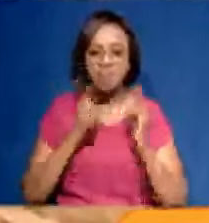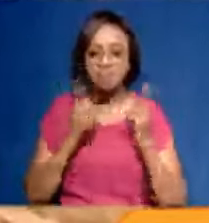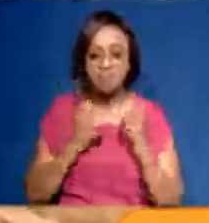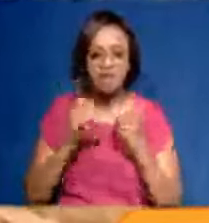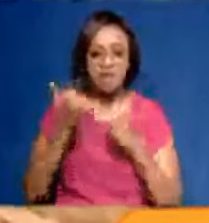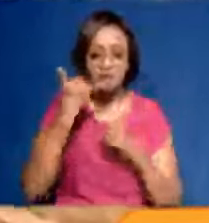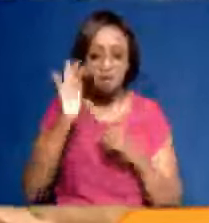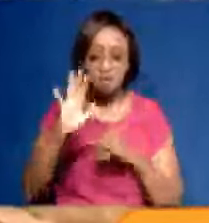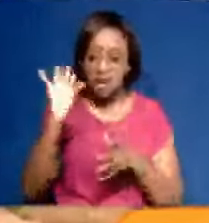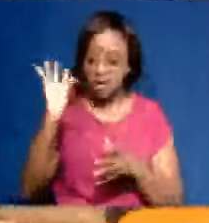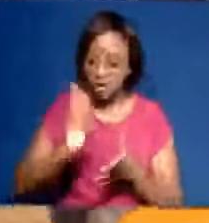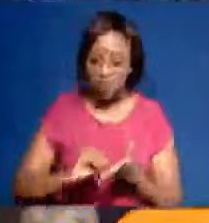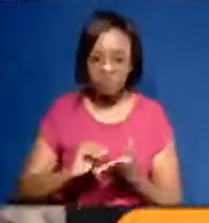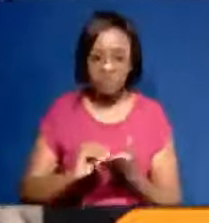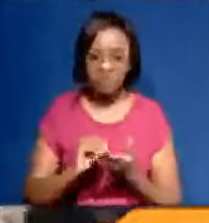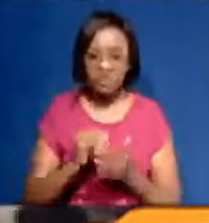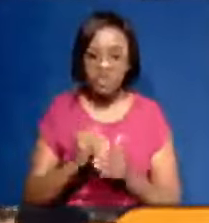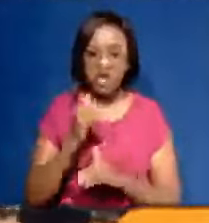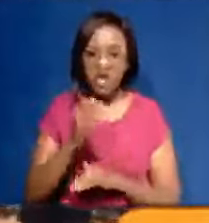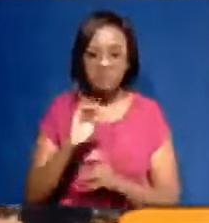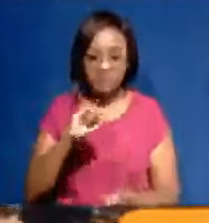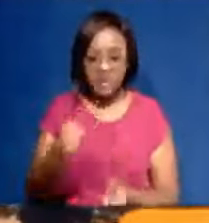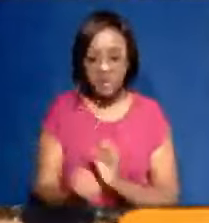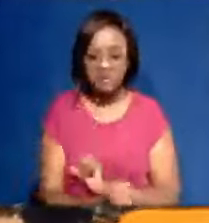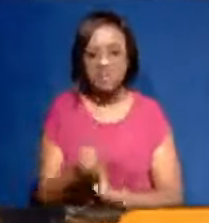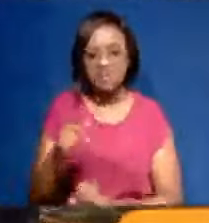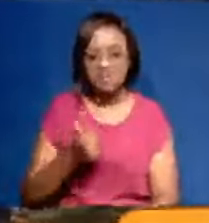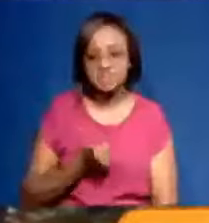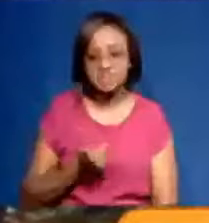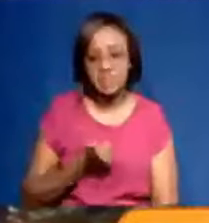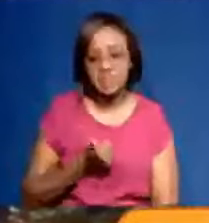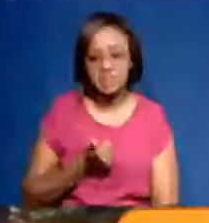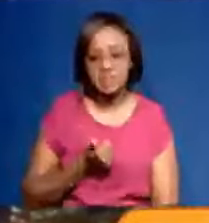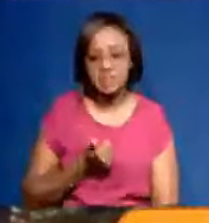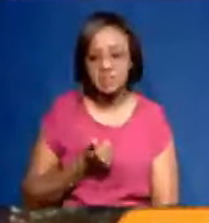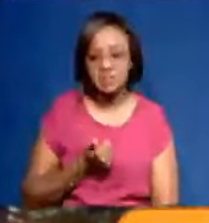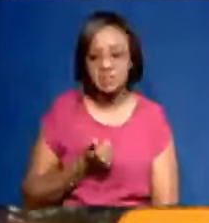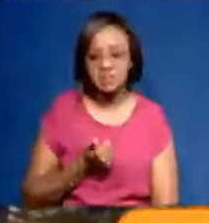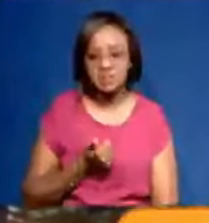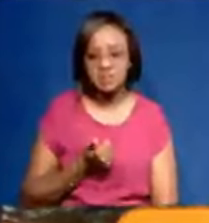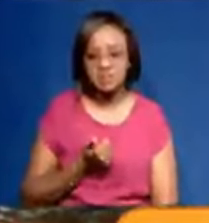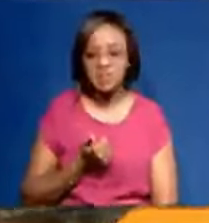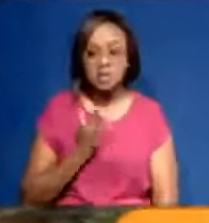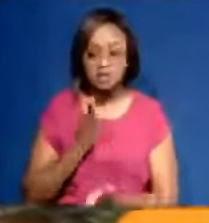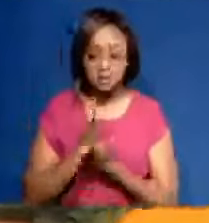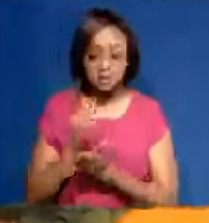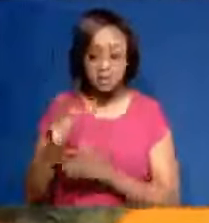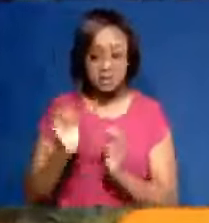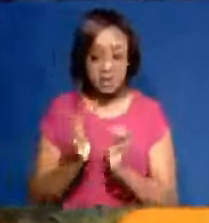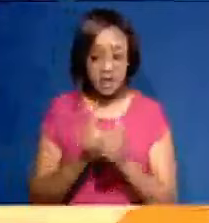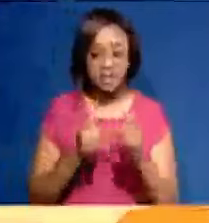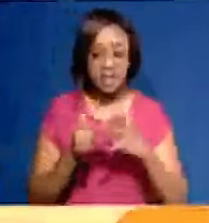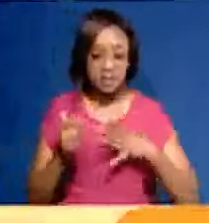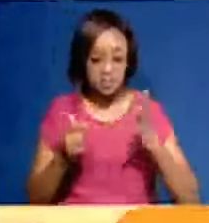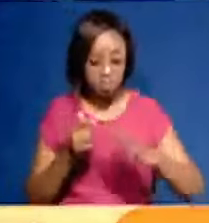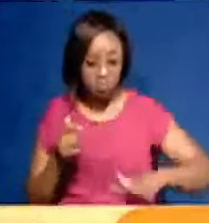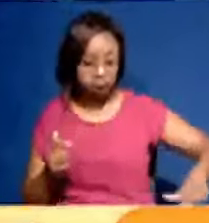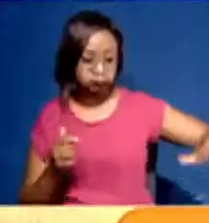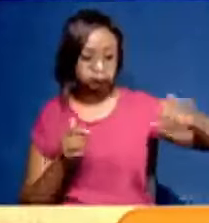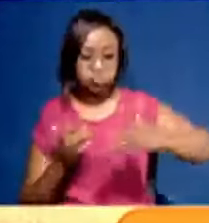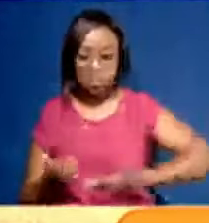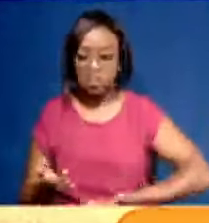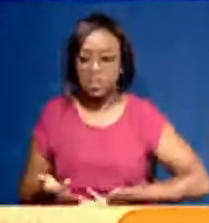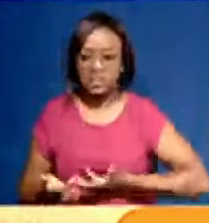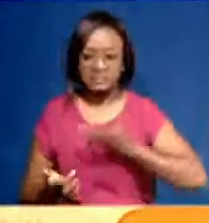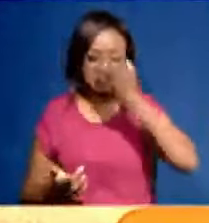zote zilizimwa muda mfupi baada ya unyama huo kuripotiwa. Na ni tukio ambalo limegadhabisha wengi katika kijiji hiki,